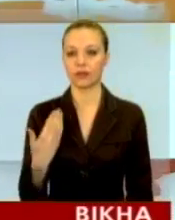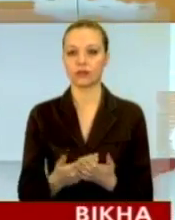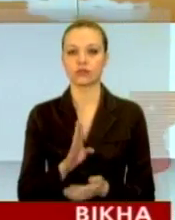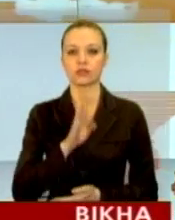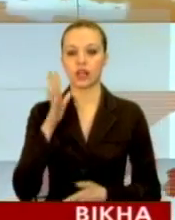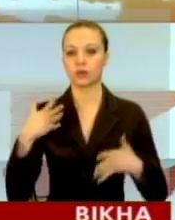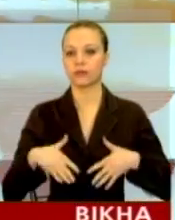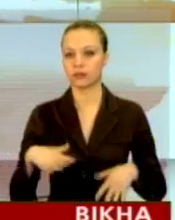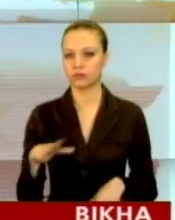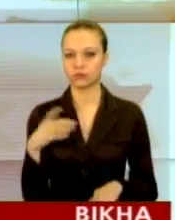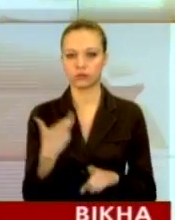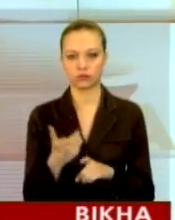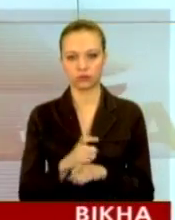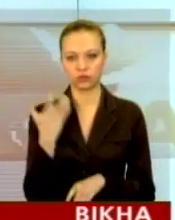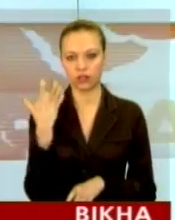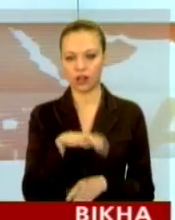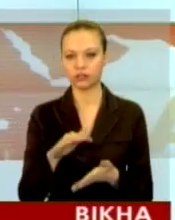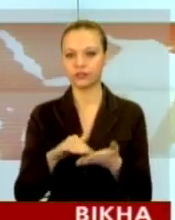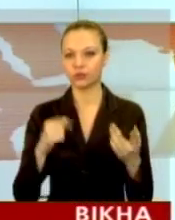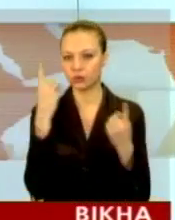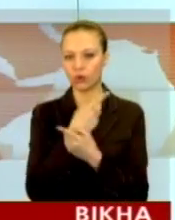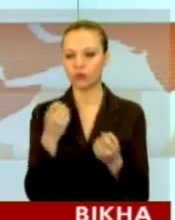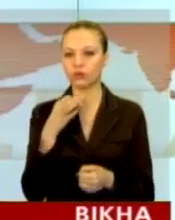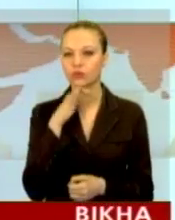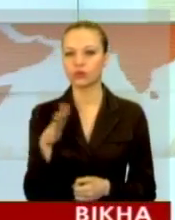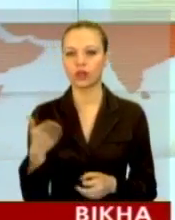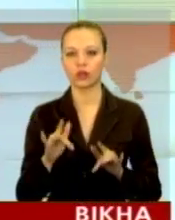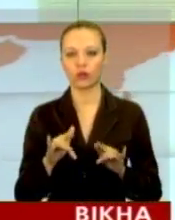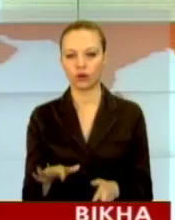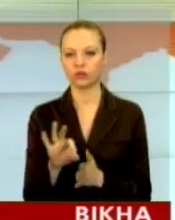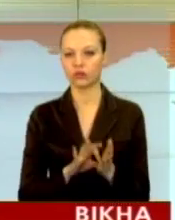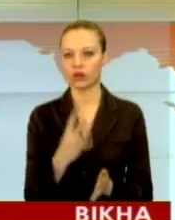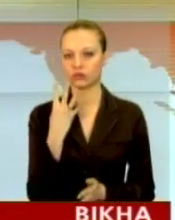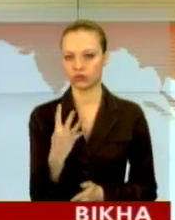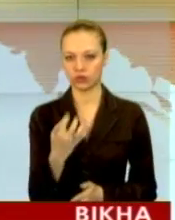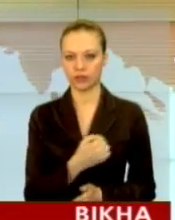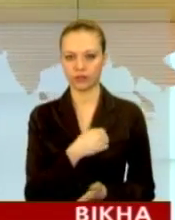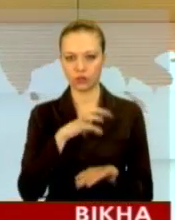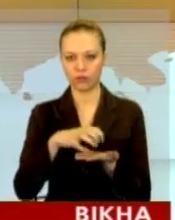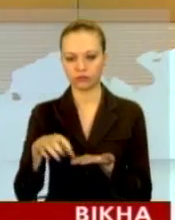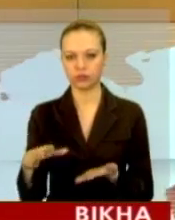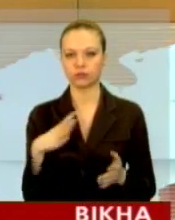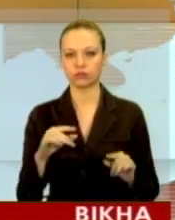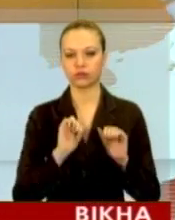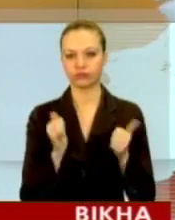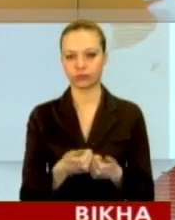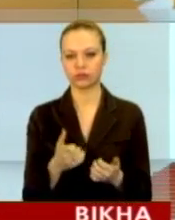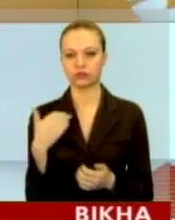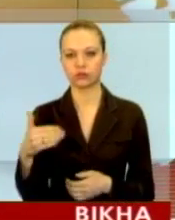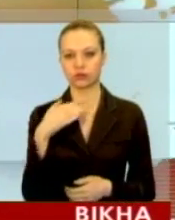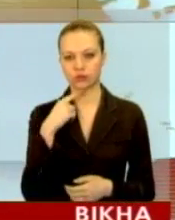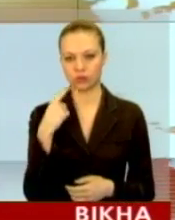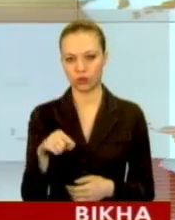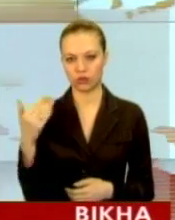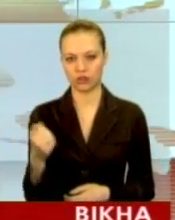Отже, зранку в Криму було дуже гаряче. Попри відсутність оголошення будь-яких операцій, одразу 4 військові об'єкти піддали блокуванню з боку